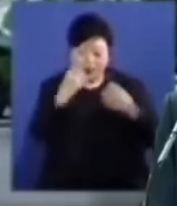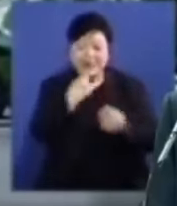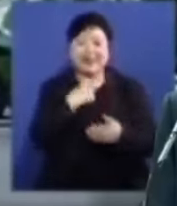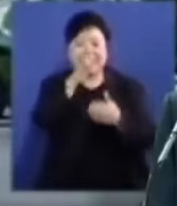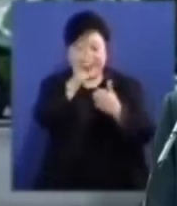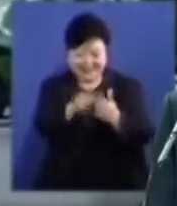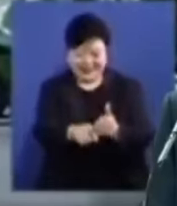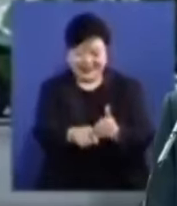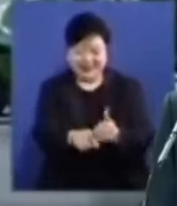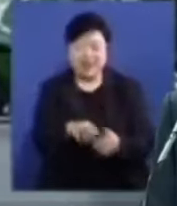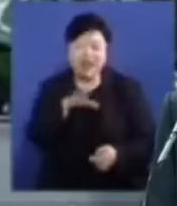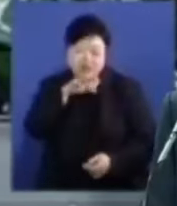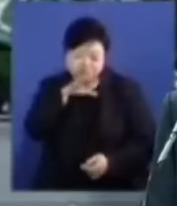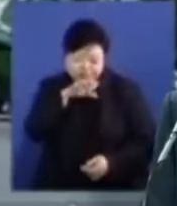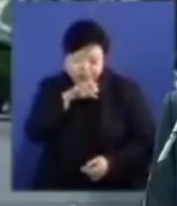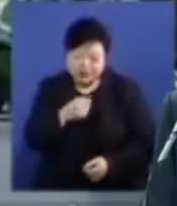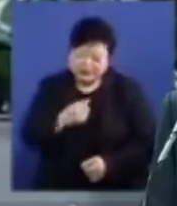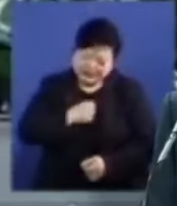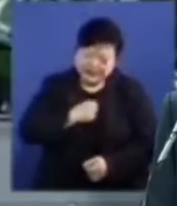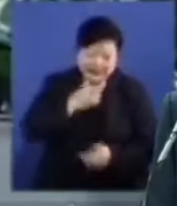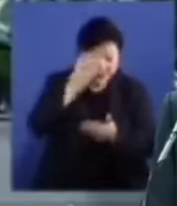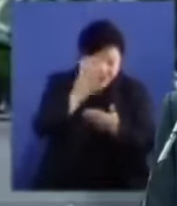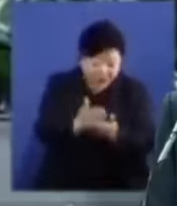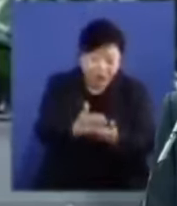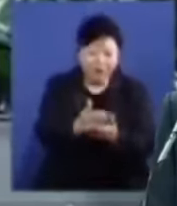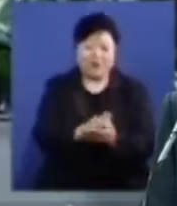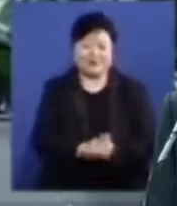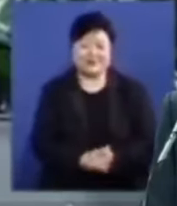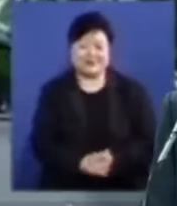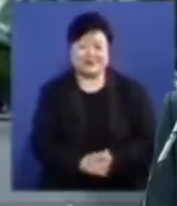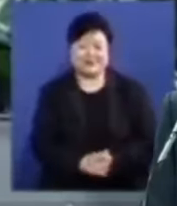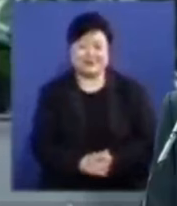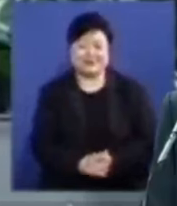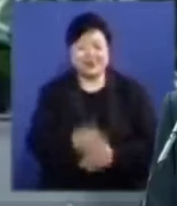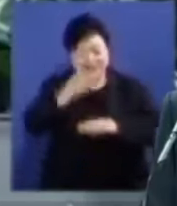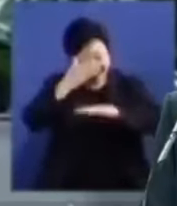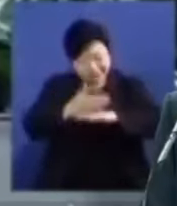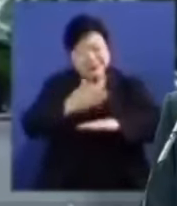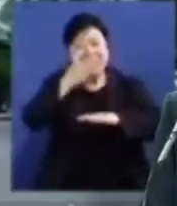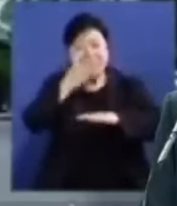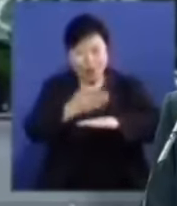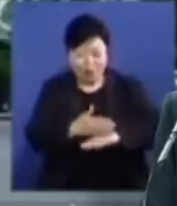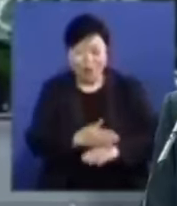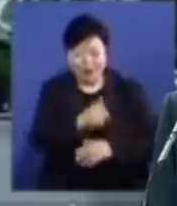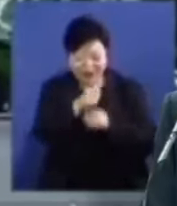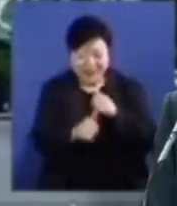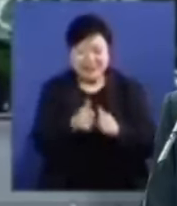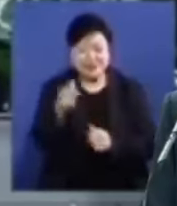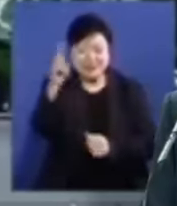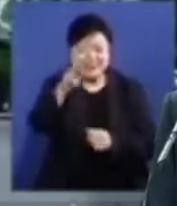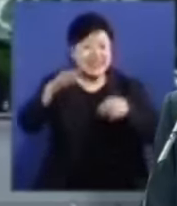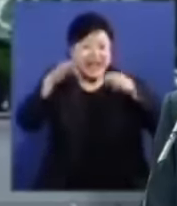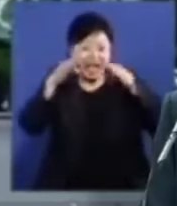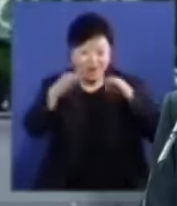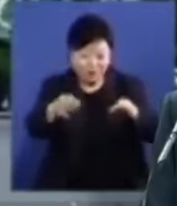때 원망, 불평, 탄식하지 마시고 감사하고 하나님을